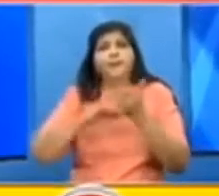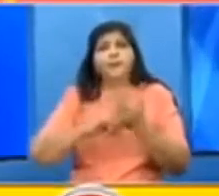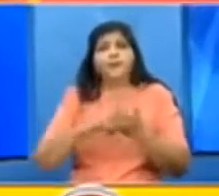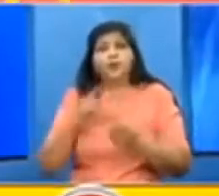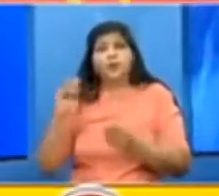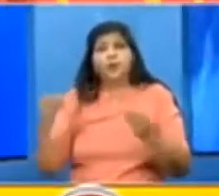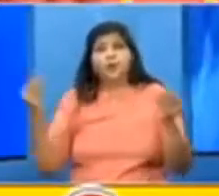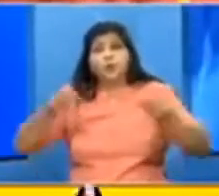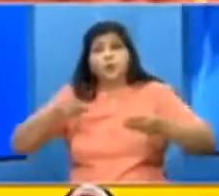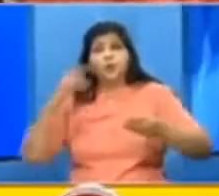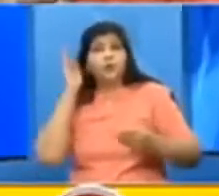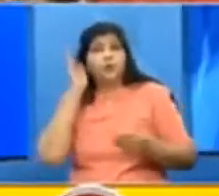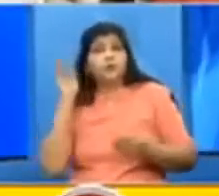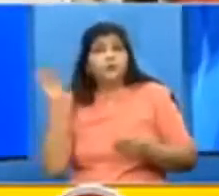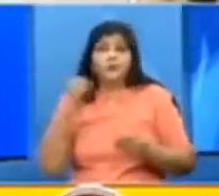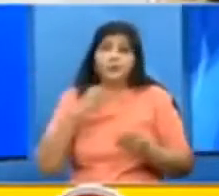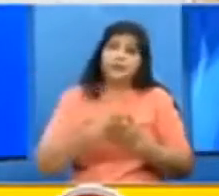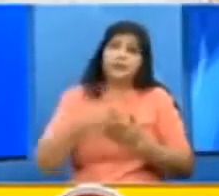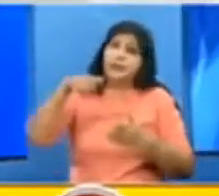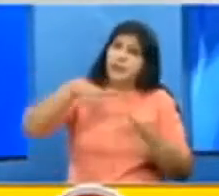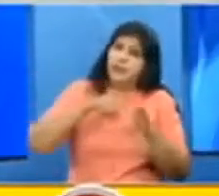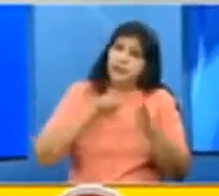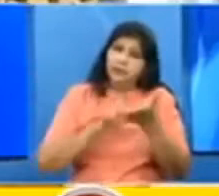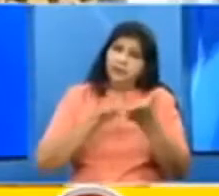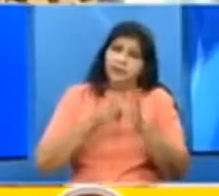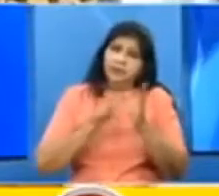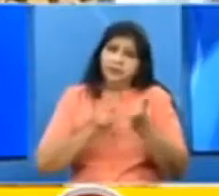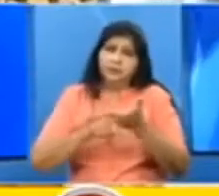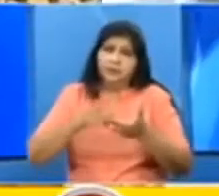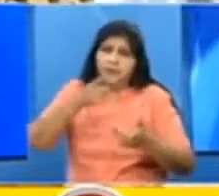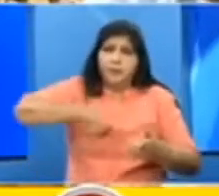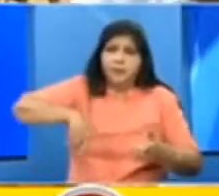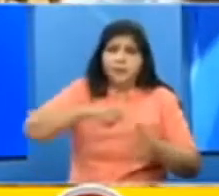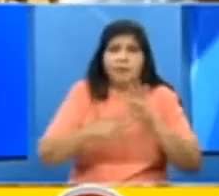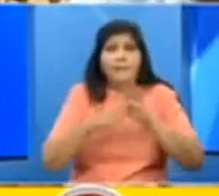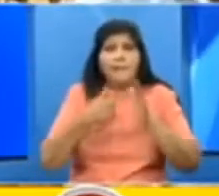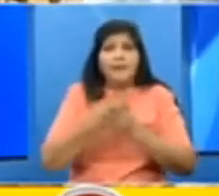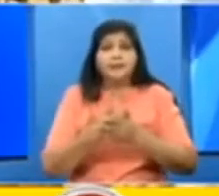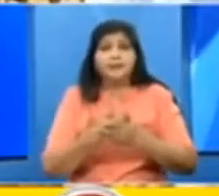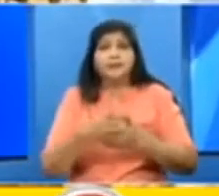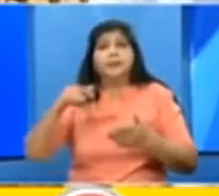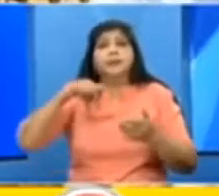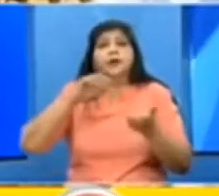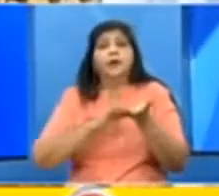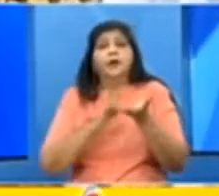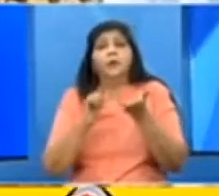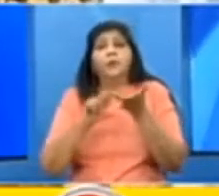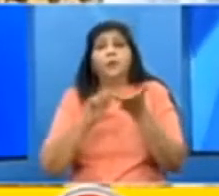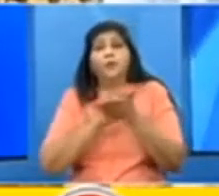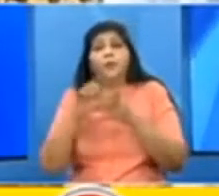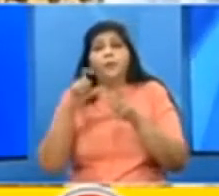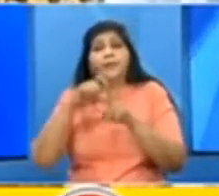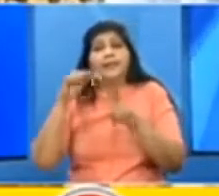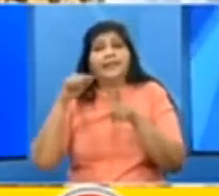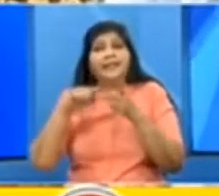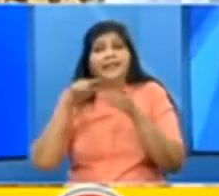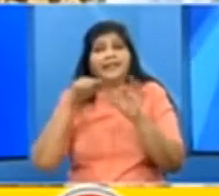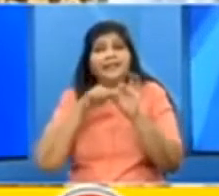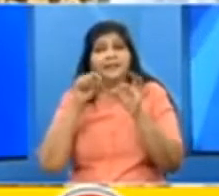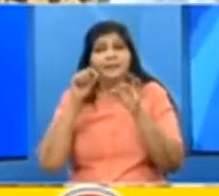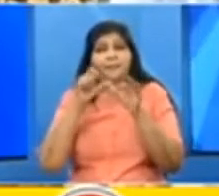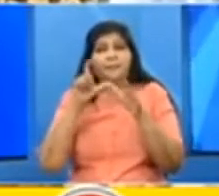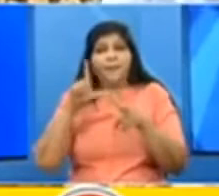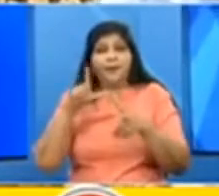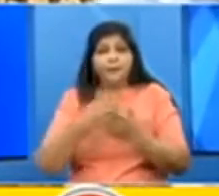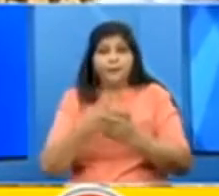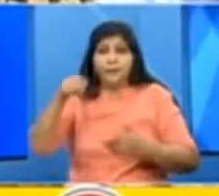है। यहाँ अनंतनाग में म्युनिसिपल प्रेसिडेंट है श्रीमान मोहम्मद इकबाल। उन्हें अपने इलाके